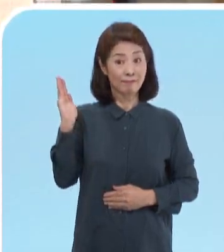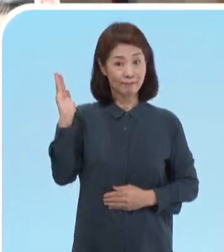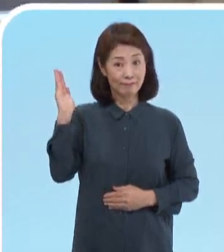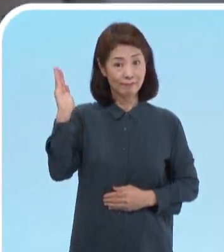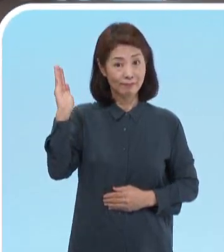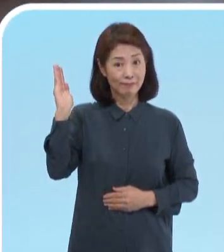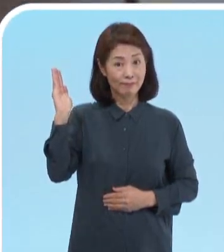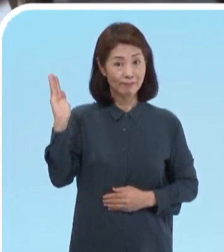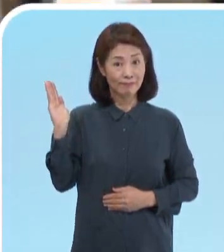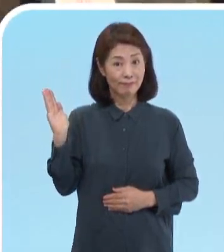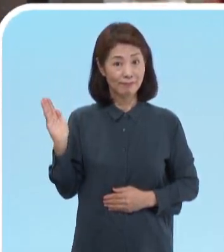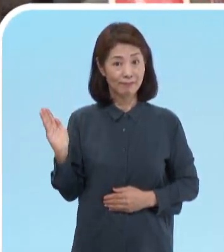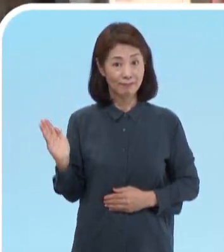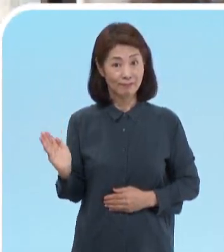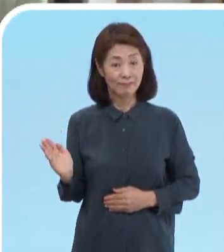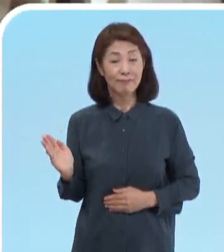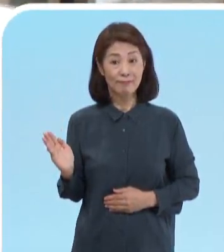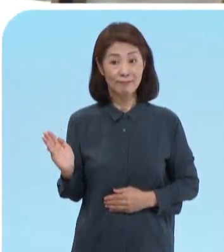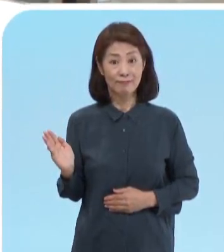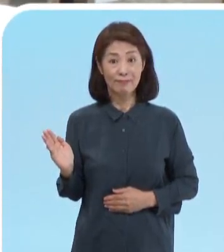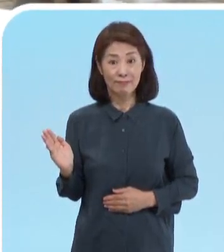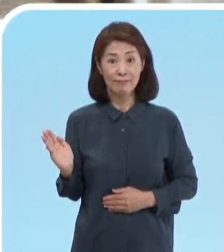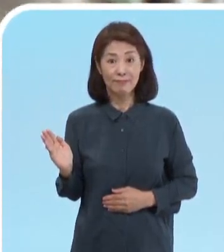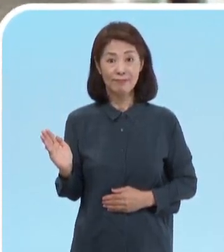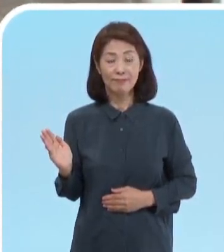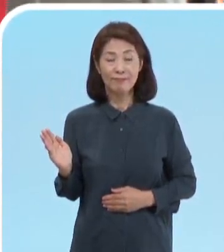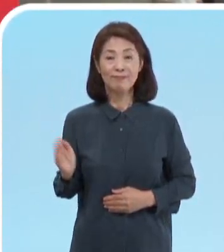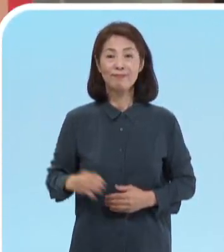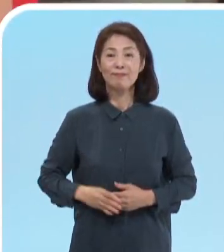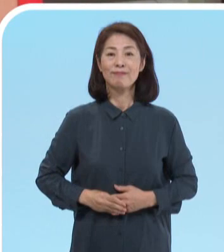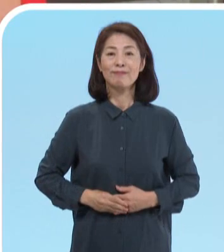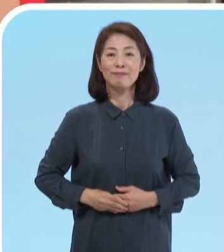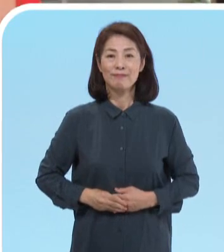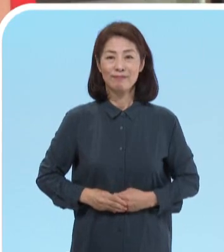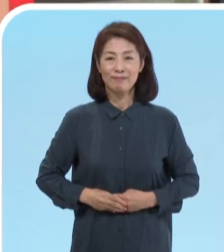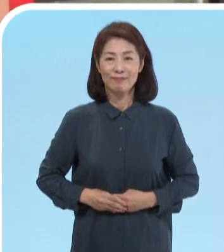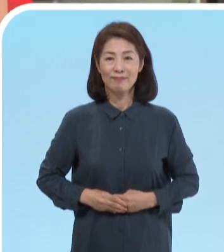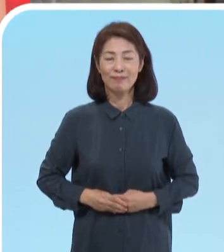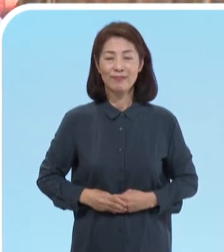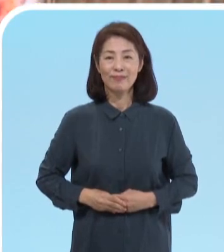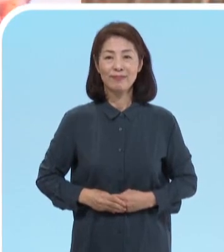丹波戦国名勝伝、